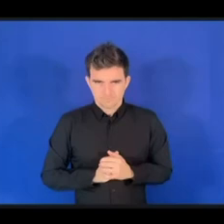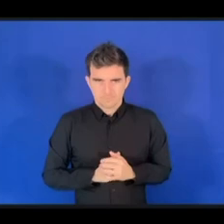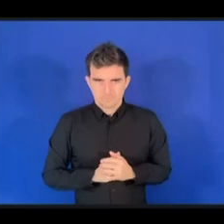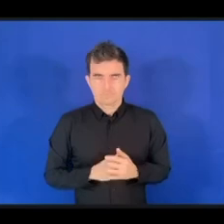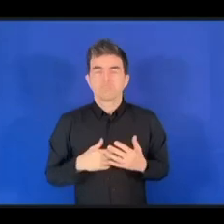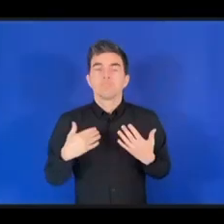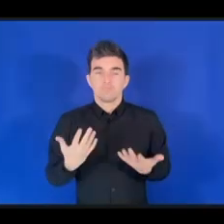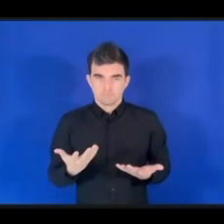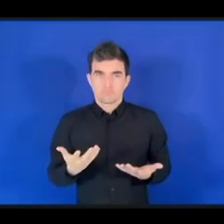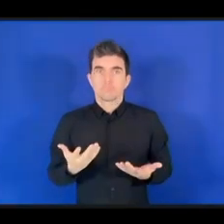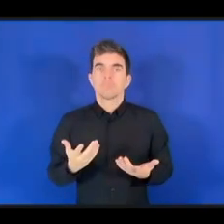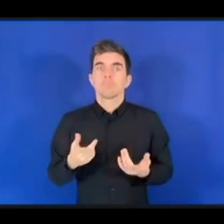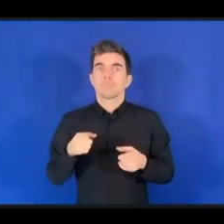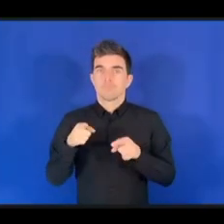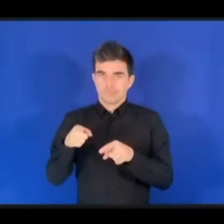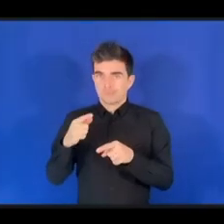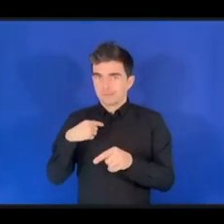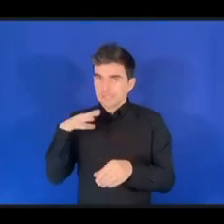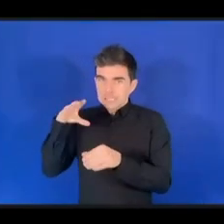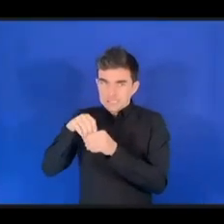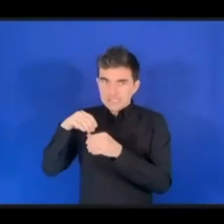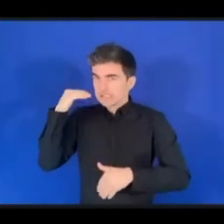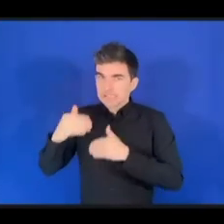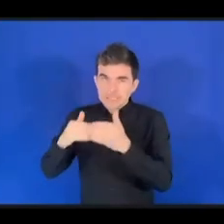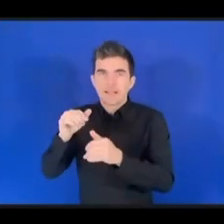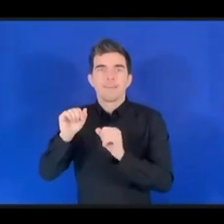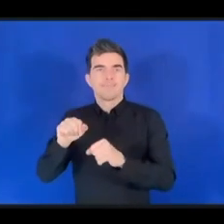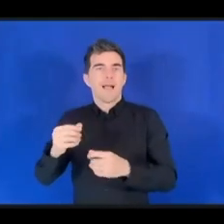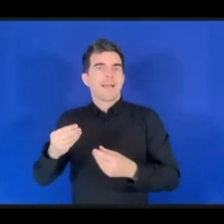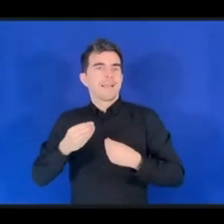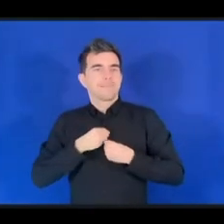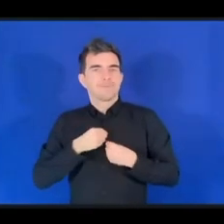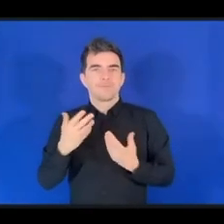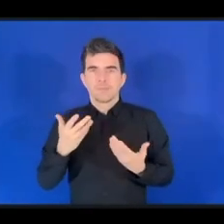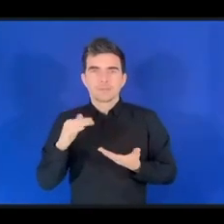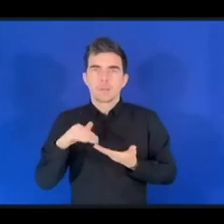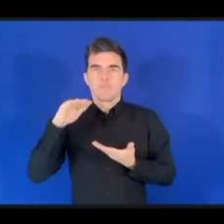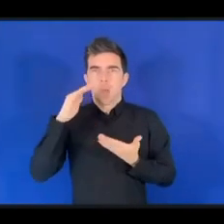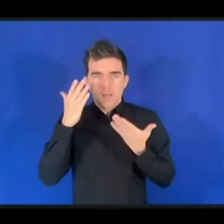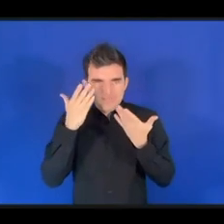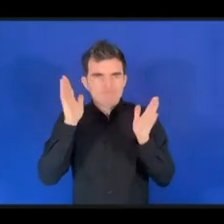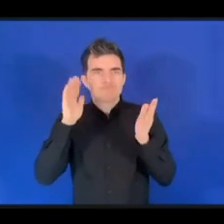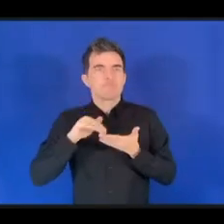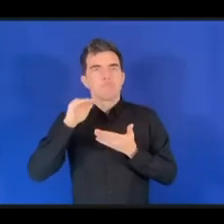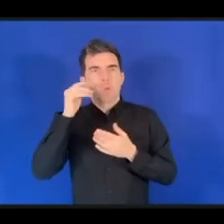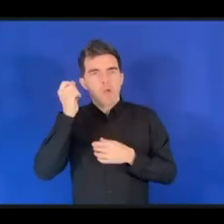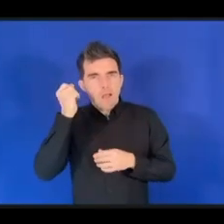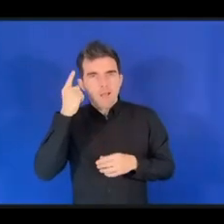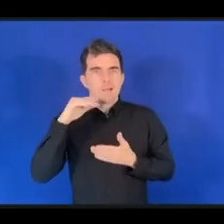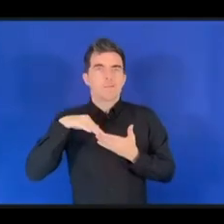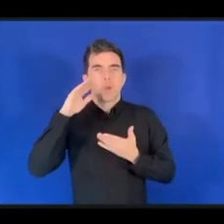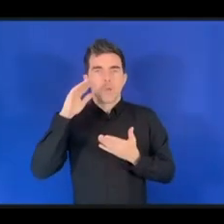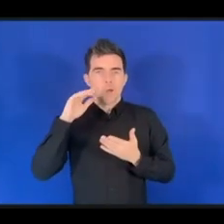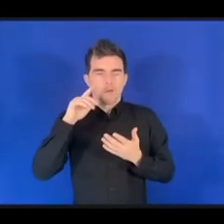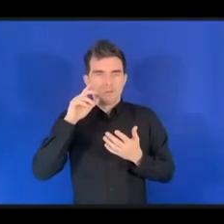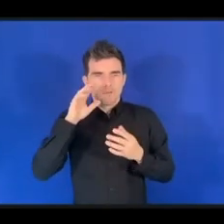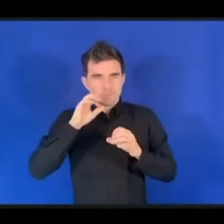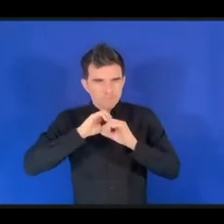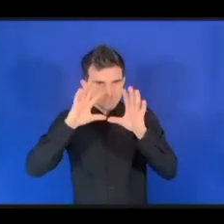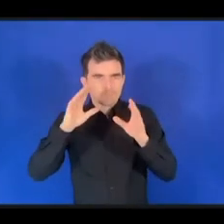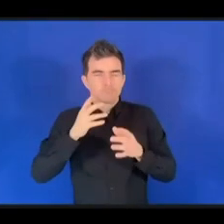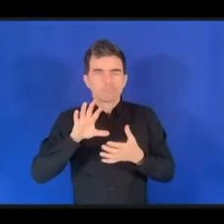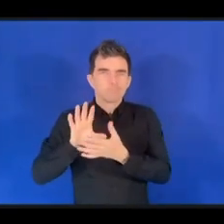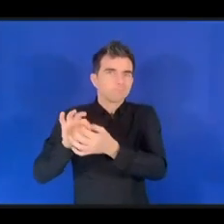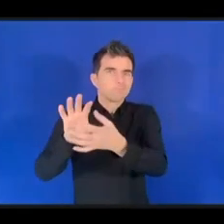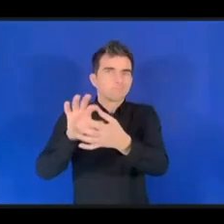unique de mettre des visions en contraste de construire des idées et de construire